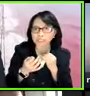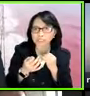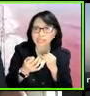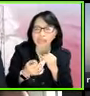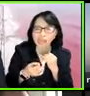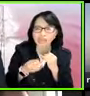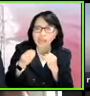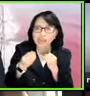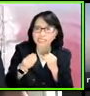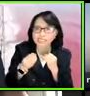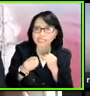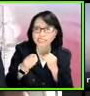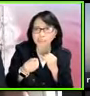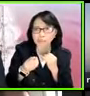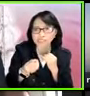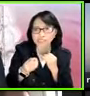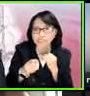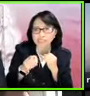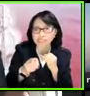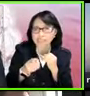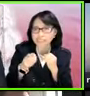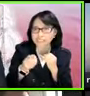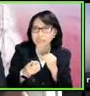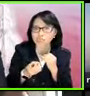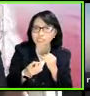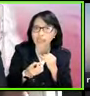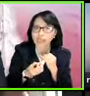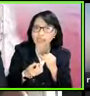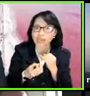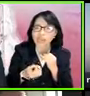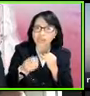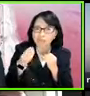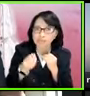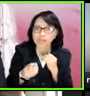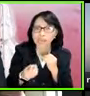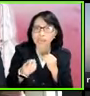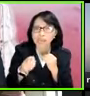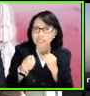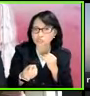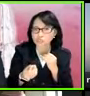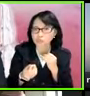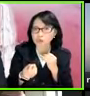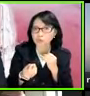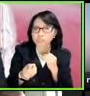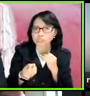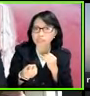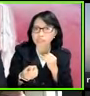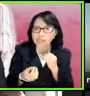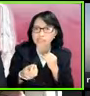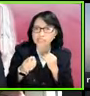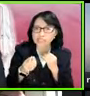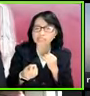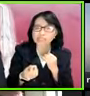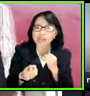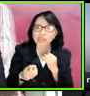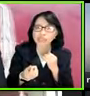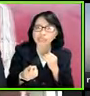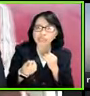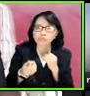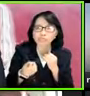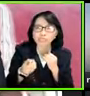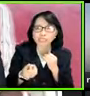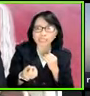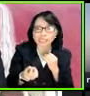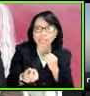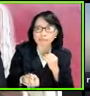memberikan rahasia dispensasi kasih karunia Allah kepada Rasul Paulus sehingga